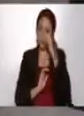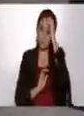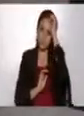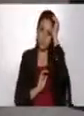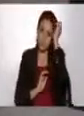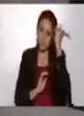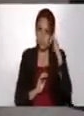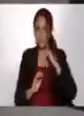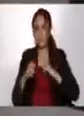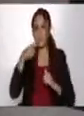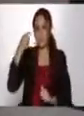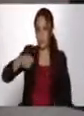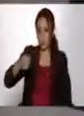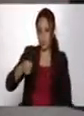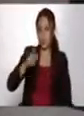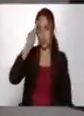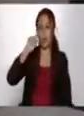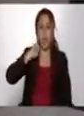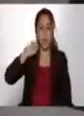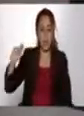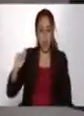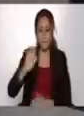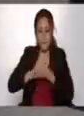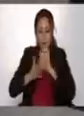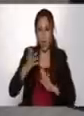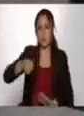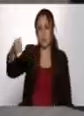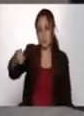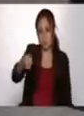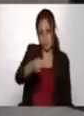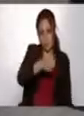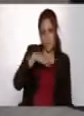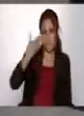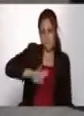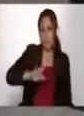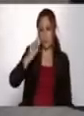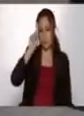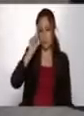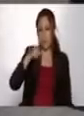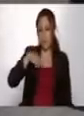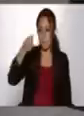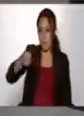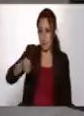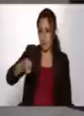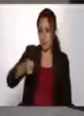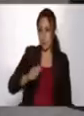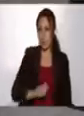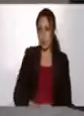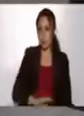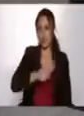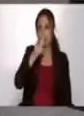وقريب ان شاء الله لما يتنفس حكم الاعدام تاخدوا العزاء ان شاء الله. ان شاء الله بنتجوا ان شاء الله. ان شاء الله انا بعزيكم، وانا واثق ان كل واحد